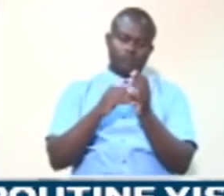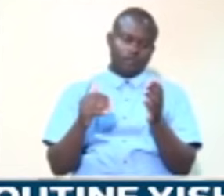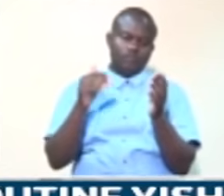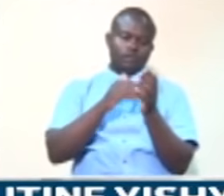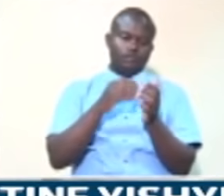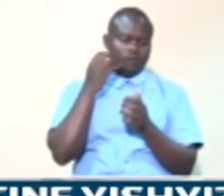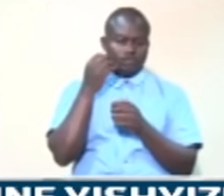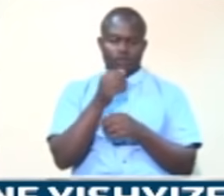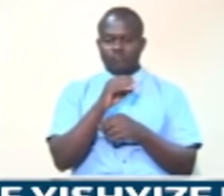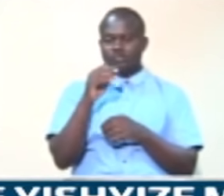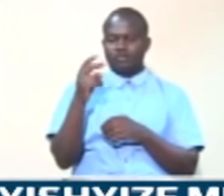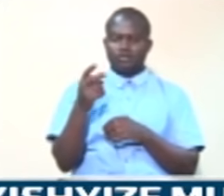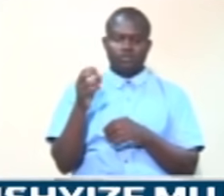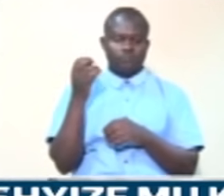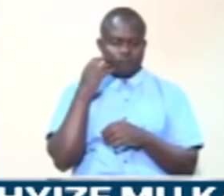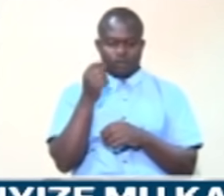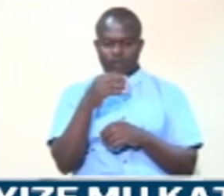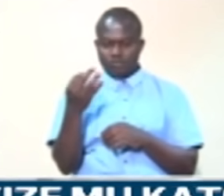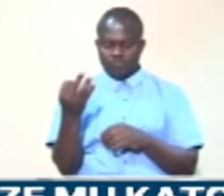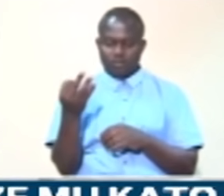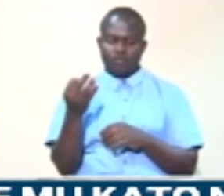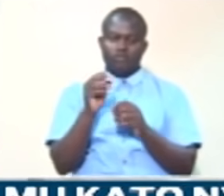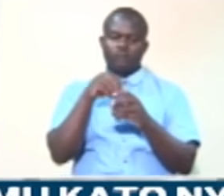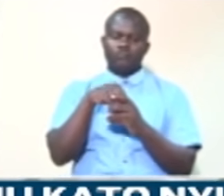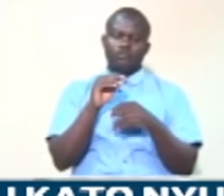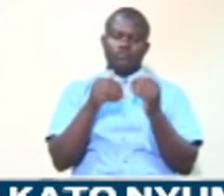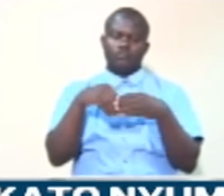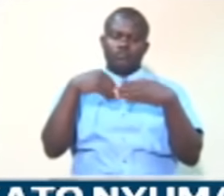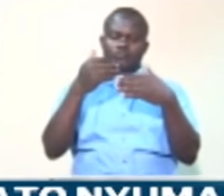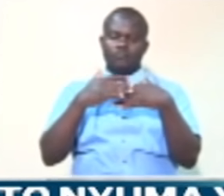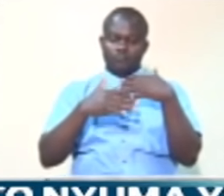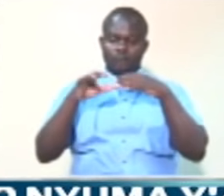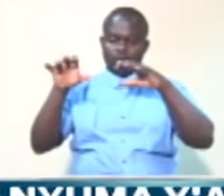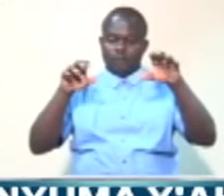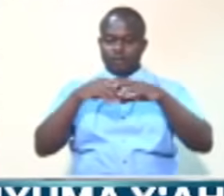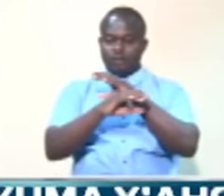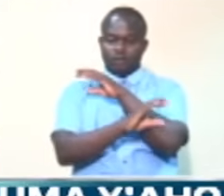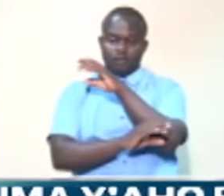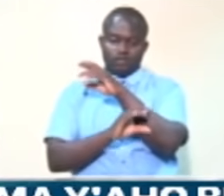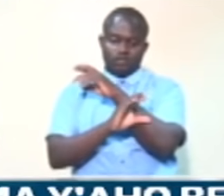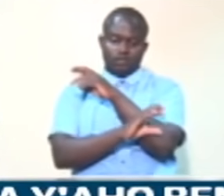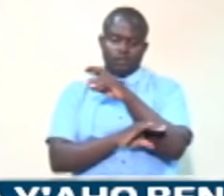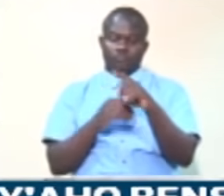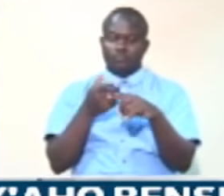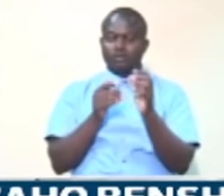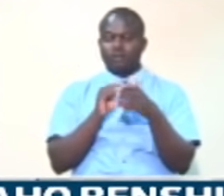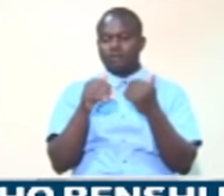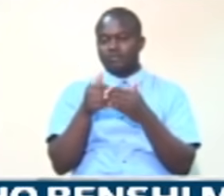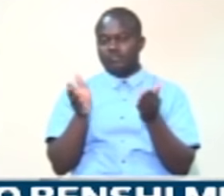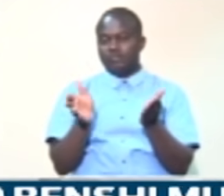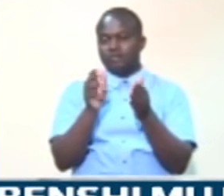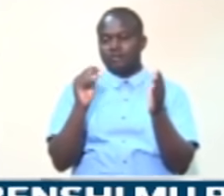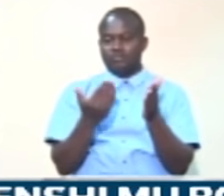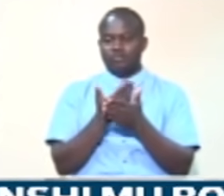mezi abiri ngaruka mezi atatu tujyaho abantu batanga amaraso baherereye hirya no hino mu gihugu ndetse tunashishikariza